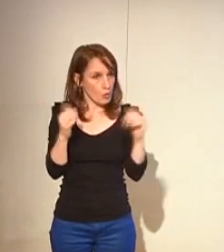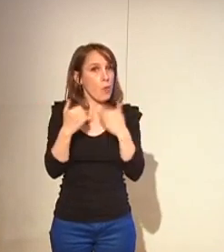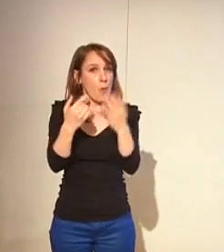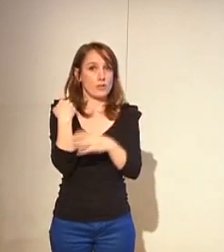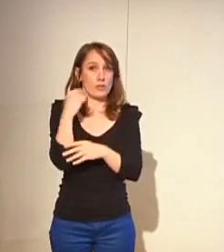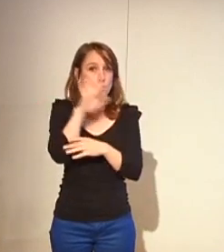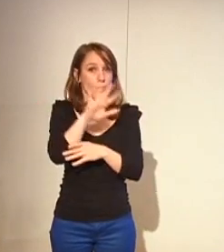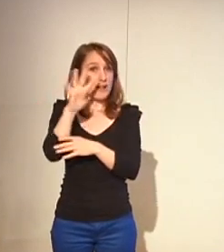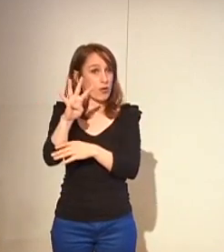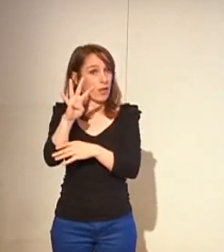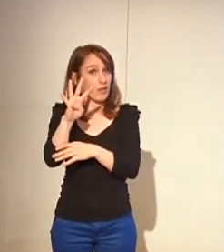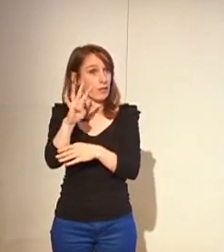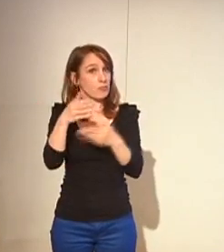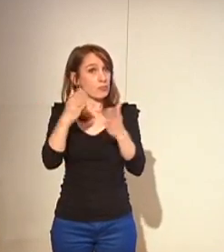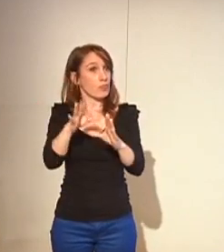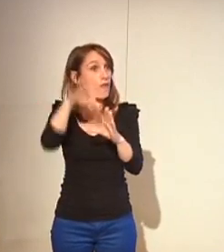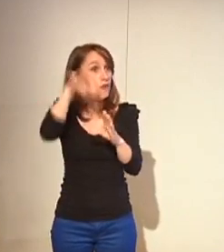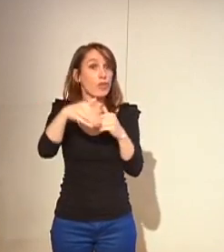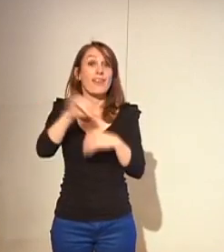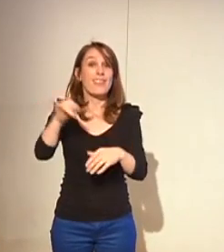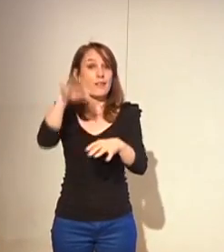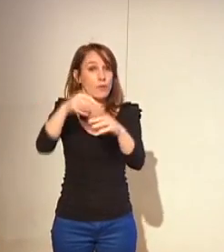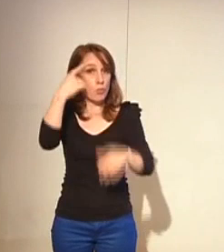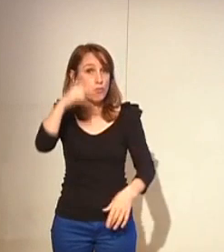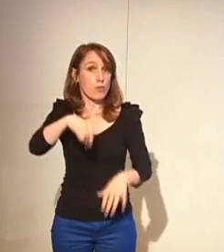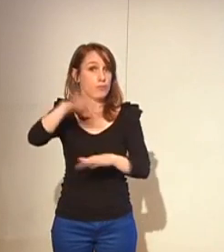au vote qui est